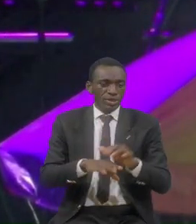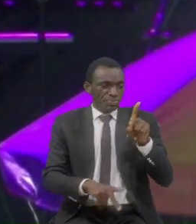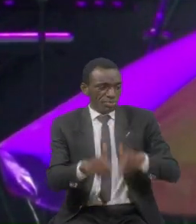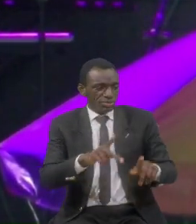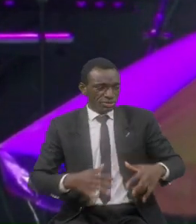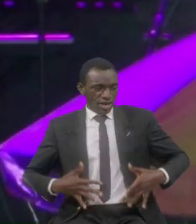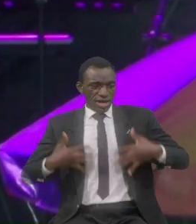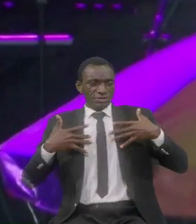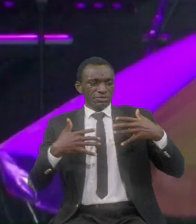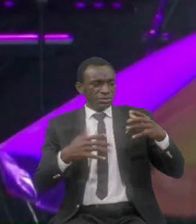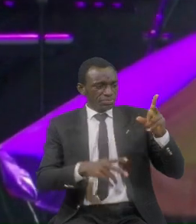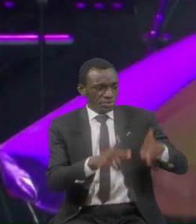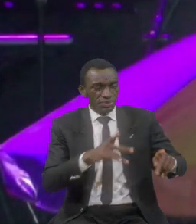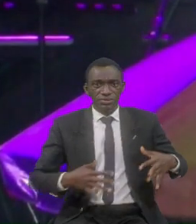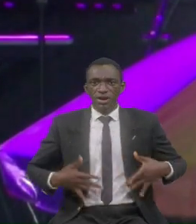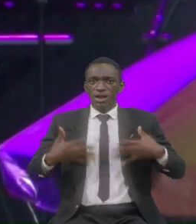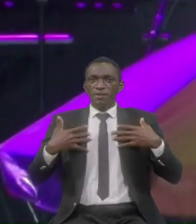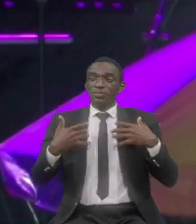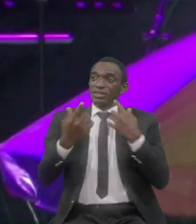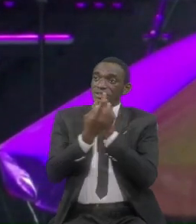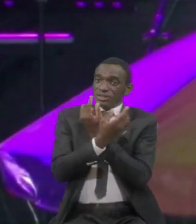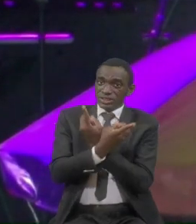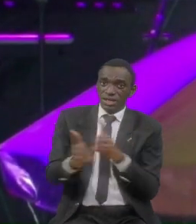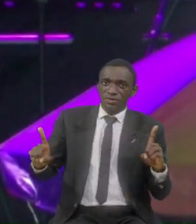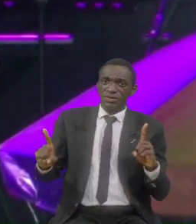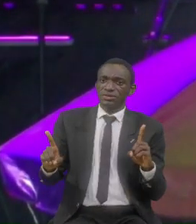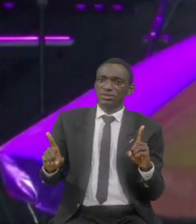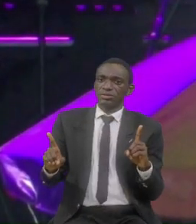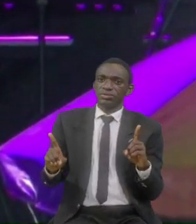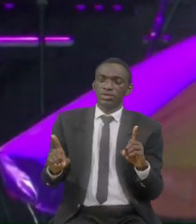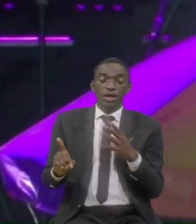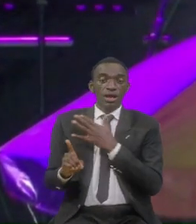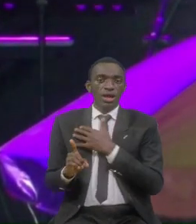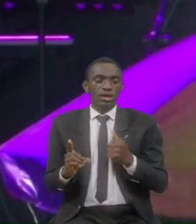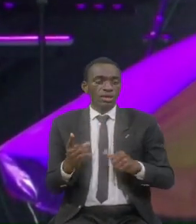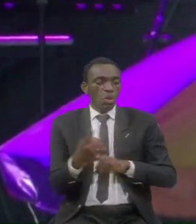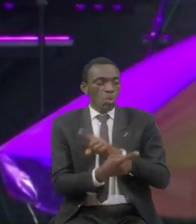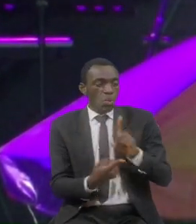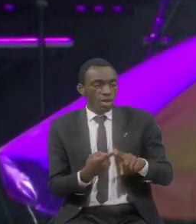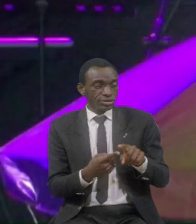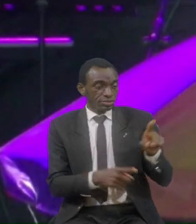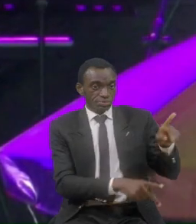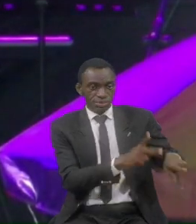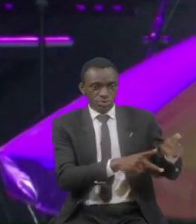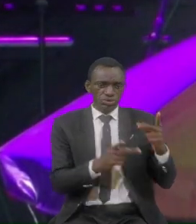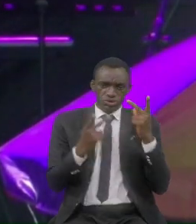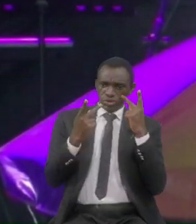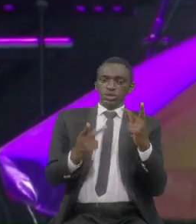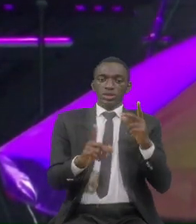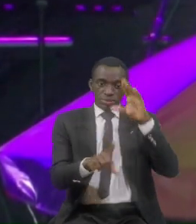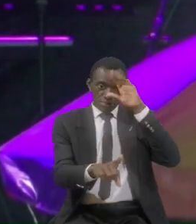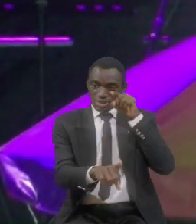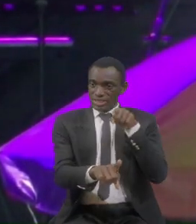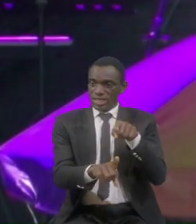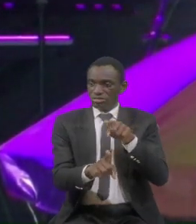sa kinabuhi sa mga tao. Deliverance. Ang tingimpit nga kaluwasan. And when they saw the man that went back from the Lord. Og makita